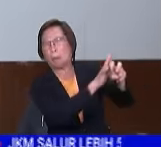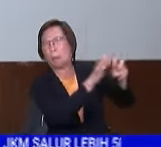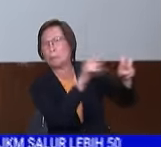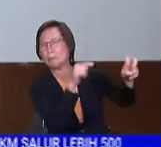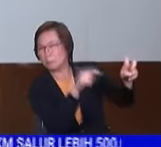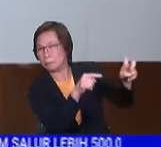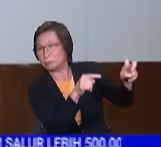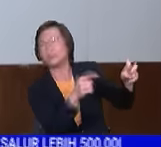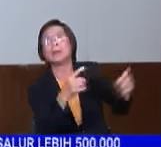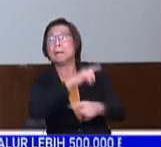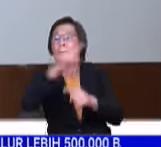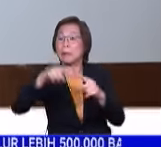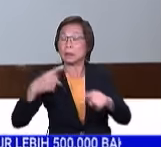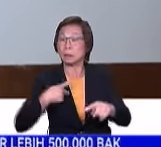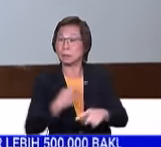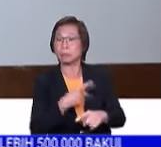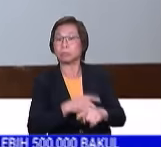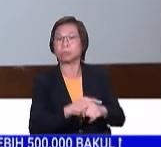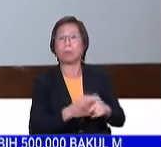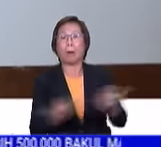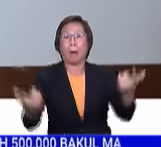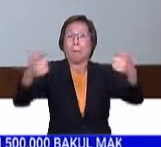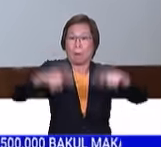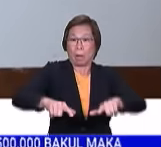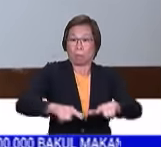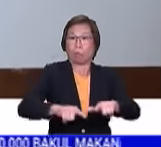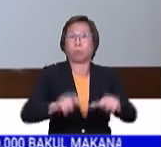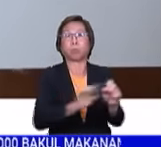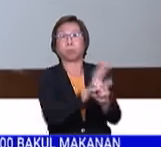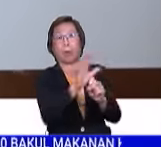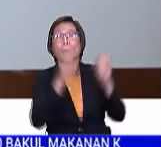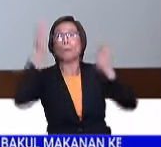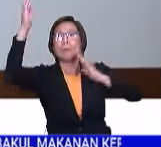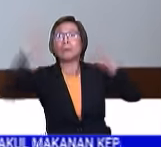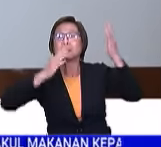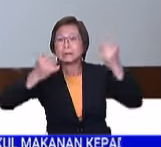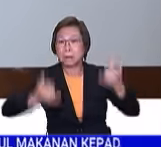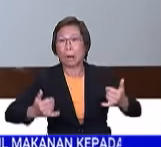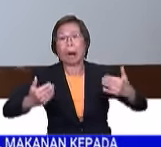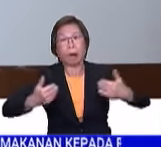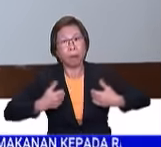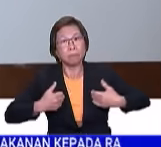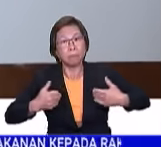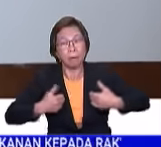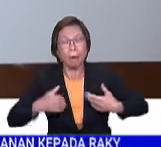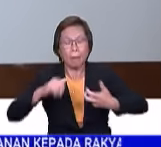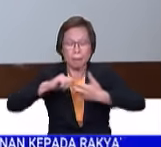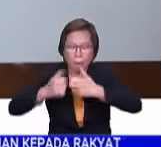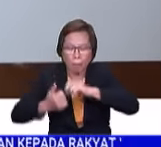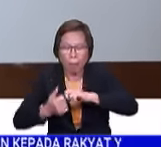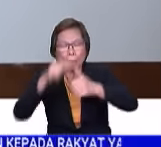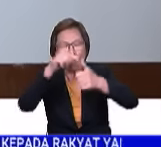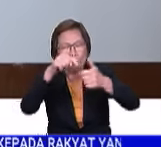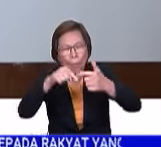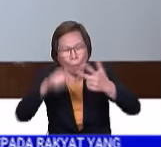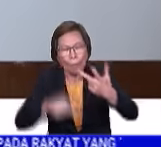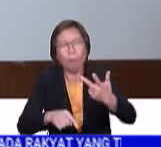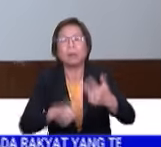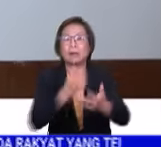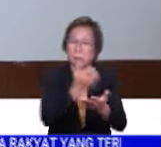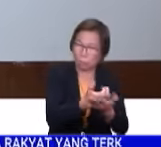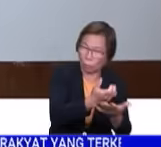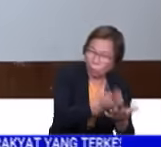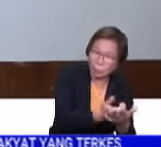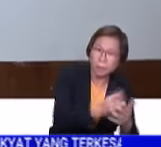juga apabila kita dilanda dengan wabak COVID, negara kita sedang mengalami masalah-masalah daripada segi